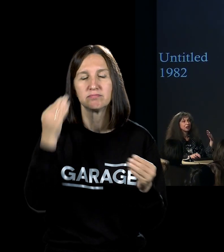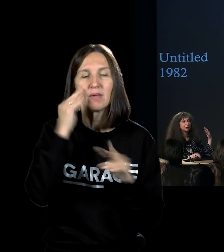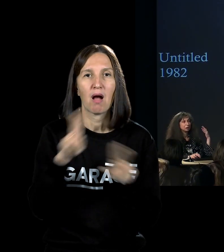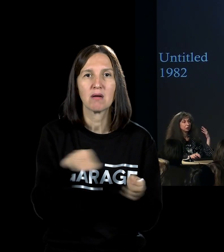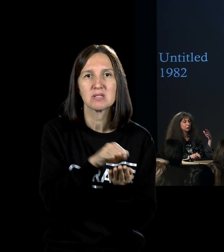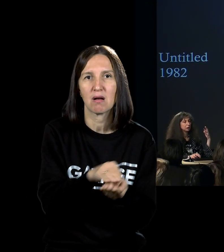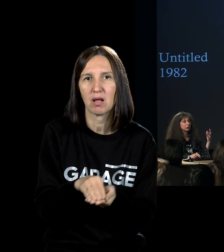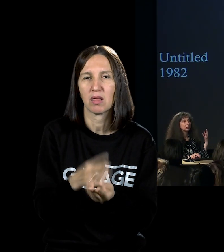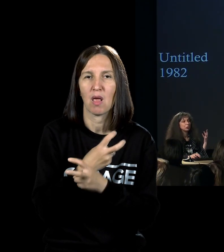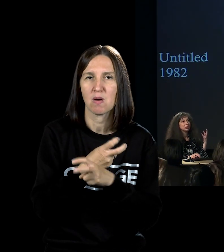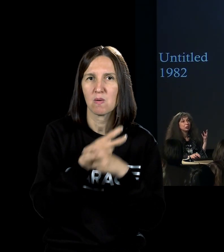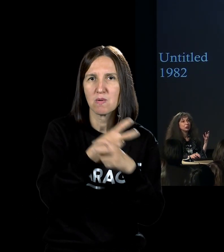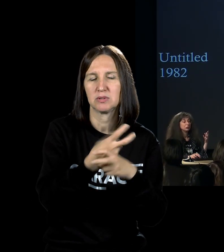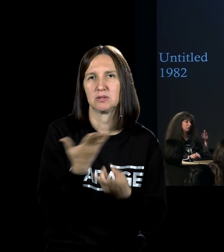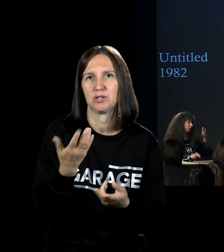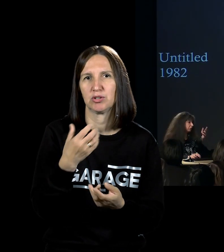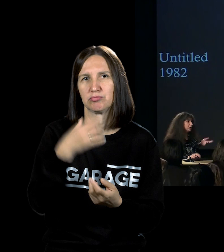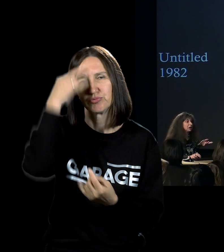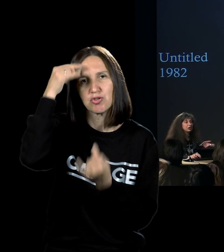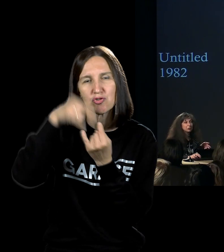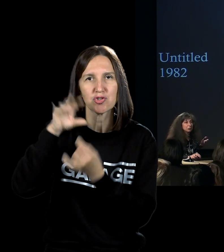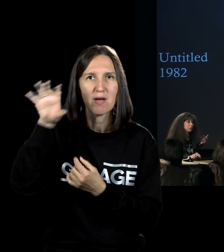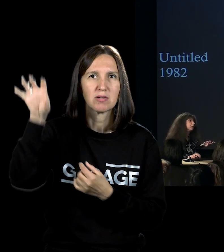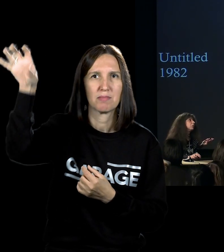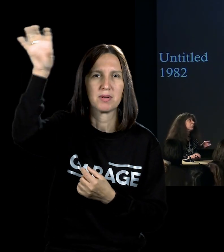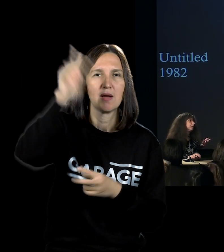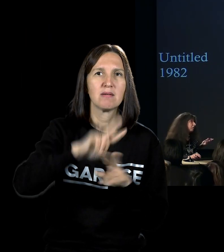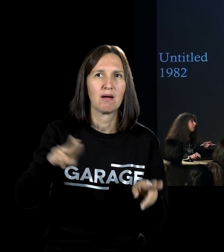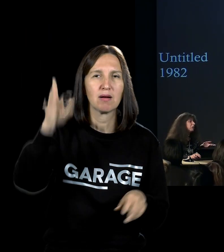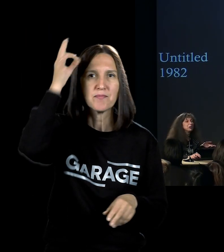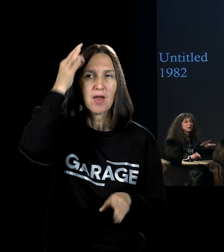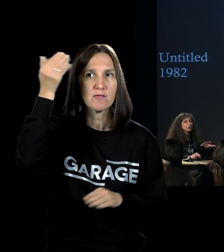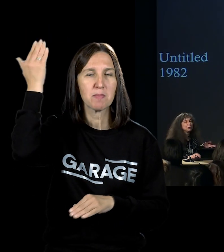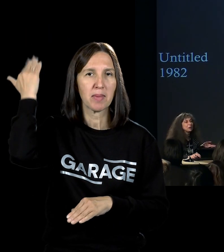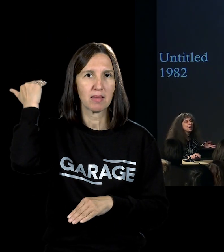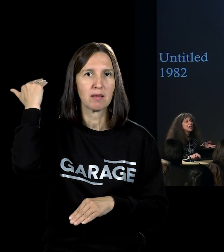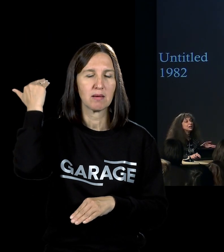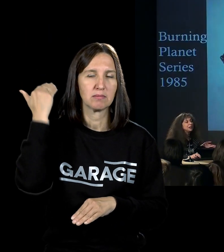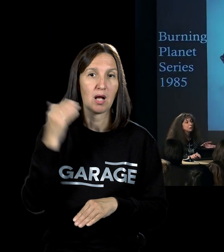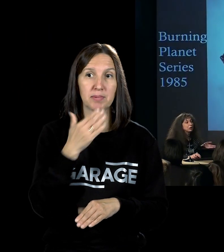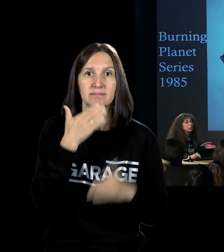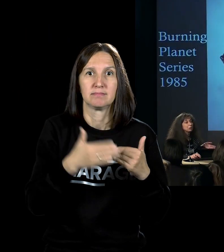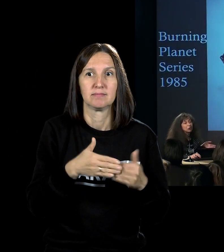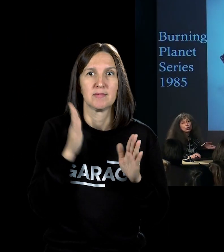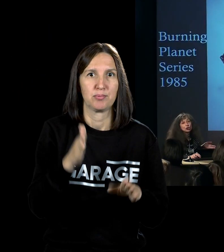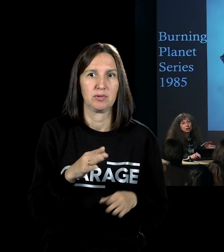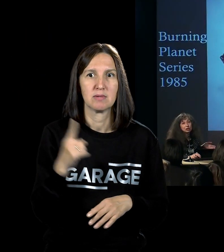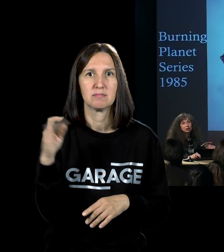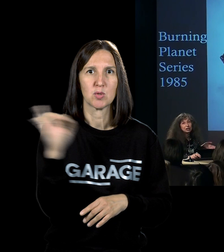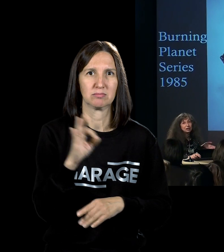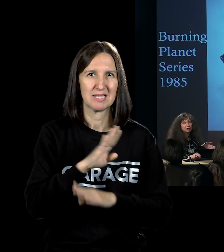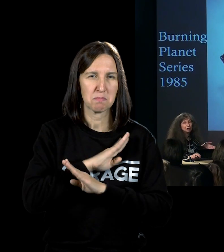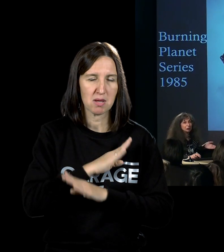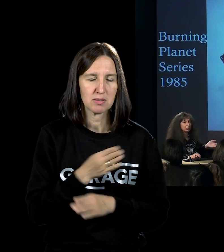захоронения, как вот это такое абсолютное воспоминание, как бы, «Мементо море», тема как бы